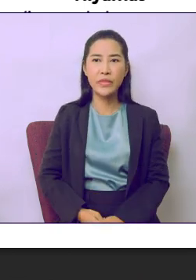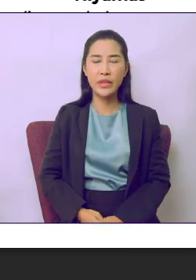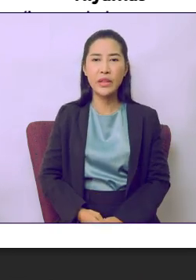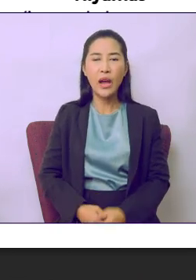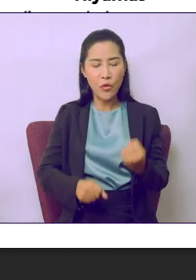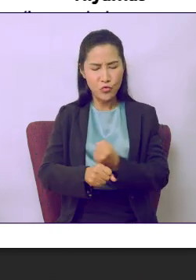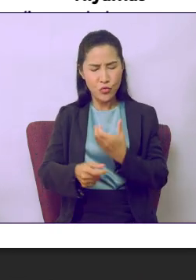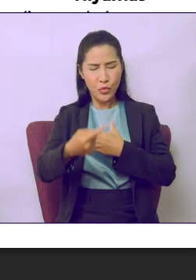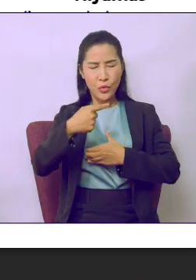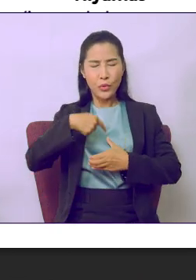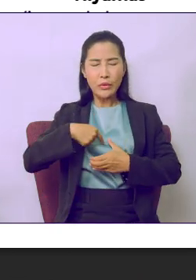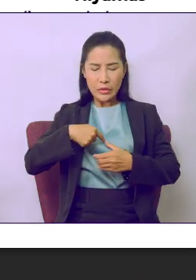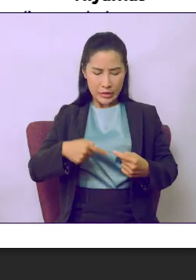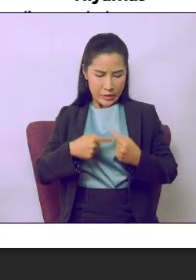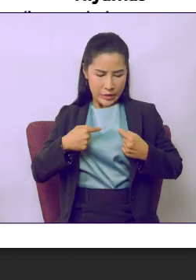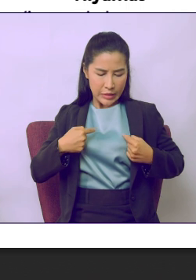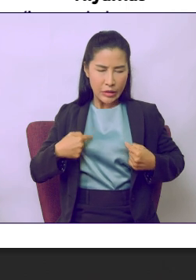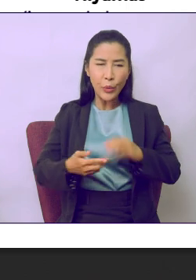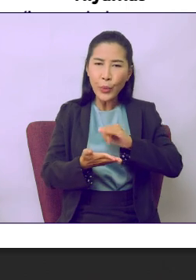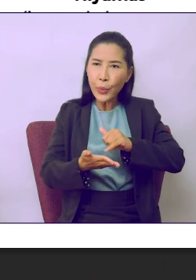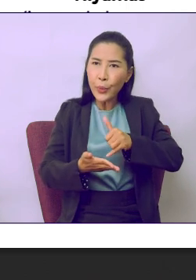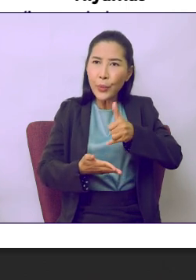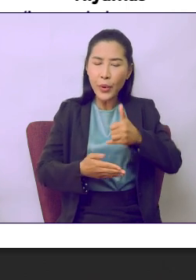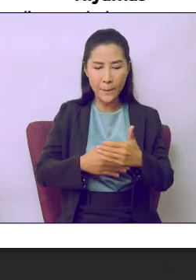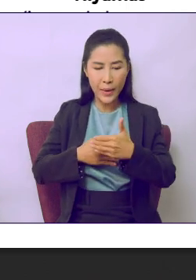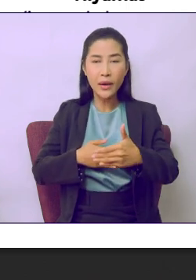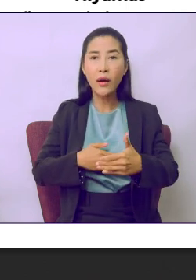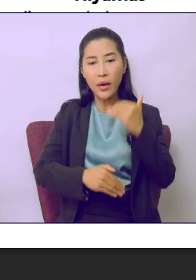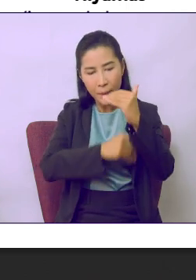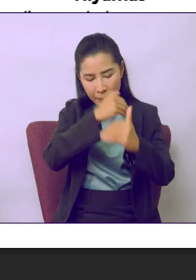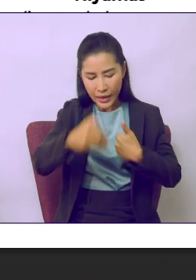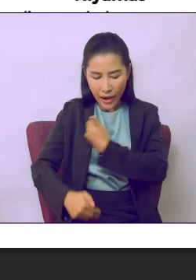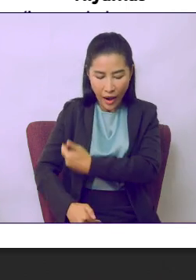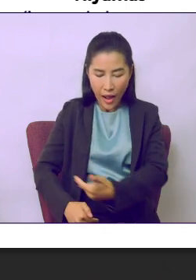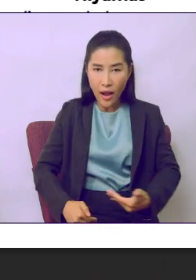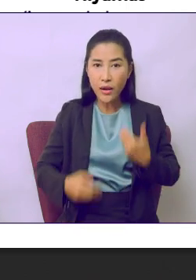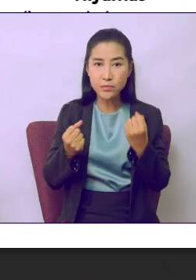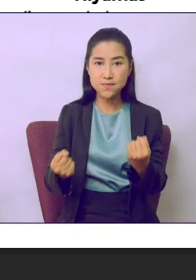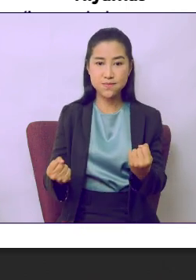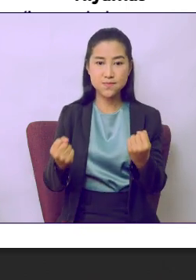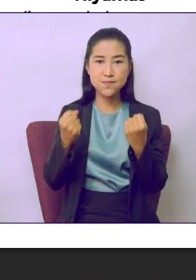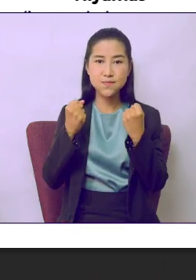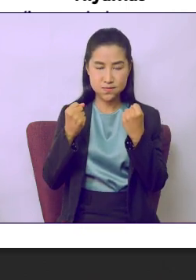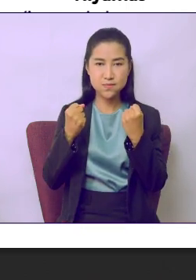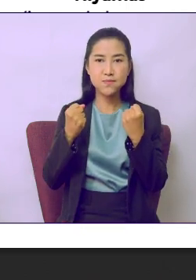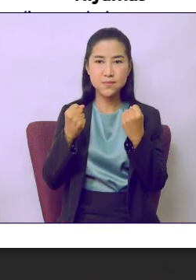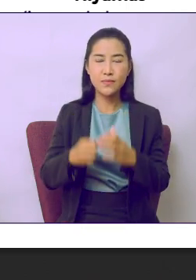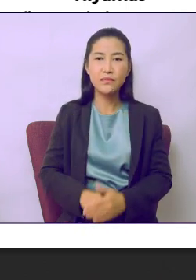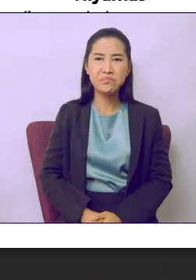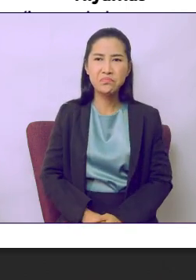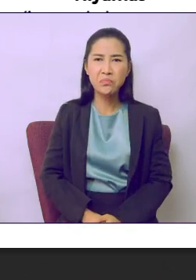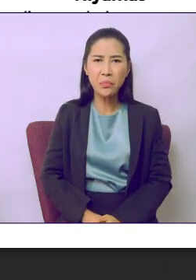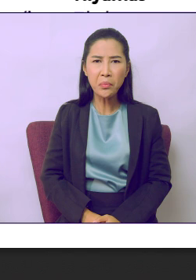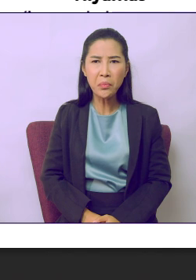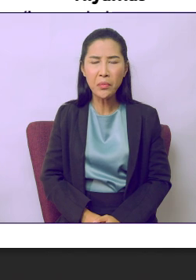ตนเองนะครับแล้วภายนอกร่างกายคือคืออะไรพัฒนาร่างกายเราให้แข็งแรงนะครับแล้วก็นะครับไม่ให้นะครับสิ่ง